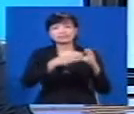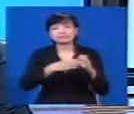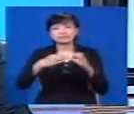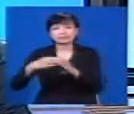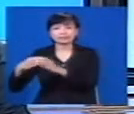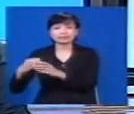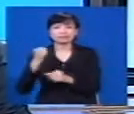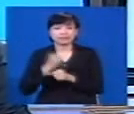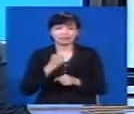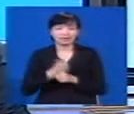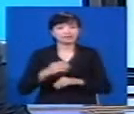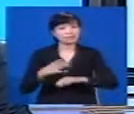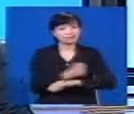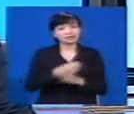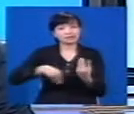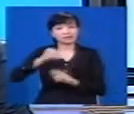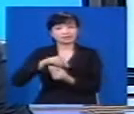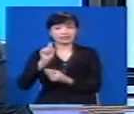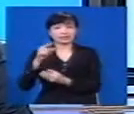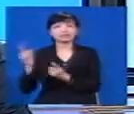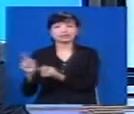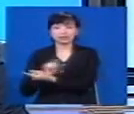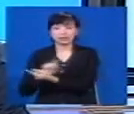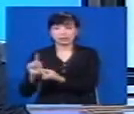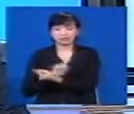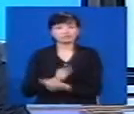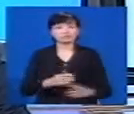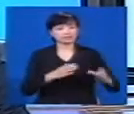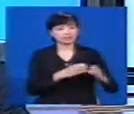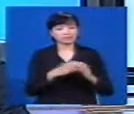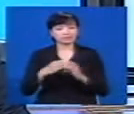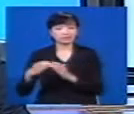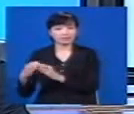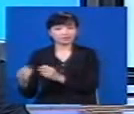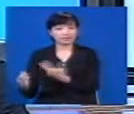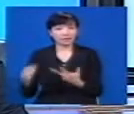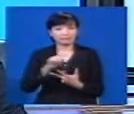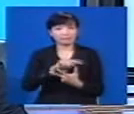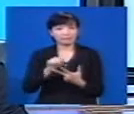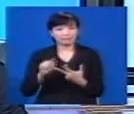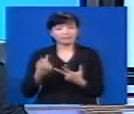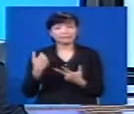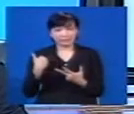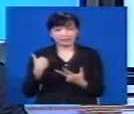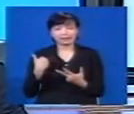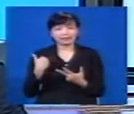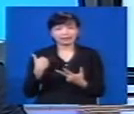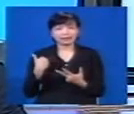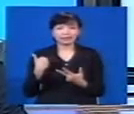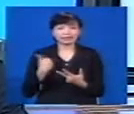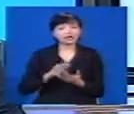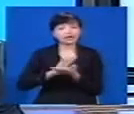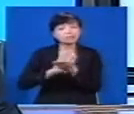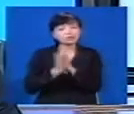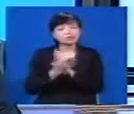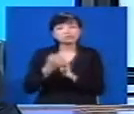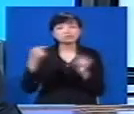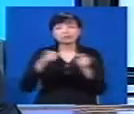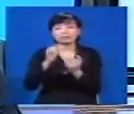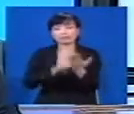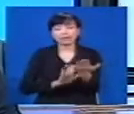นะครับการเมืองเศรษฐกิจและสังคมซึ่งคณะทำงานทั้ง3ด้านนั้นก็ได้นำเอาผลการศึกษาการปฏิรูปประเทศไทยนะ